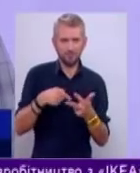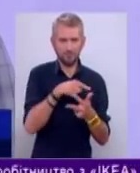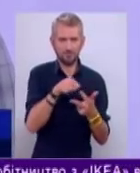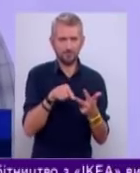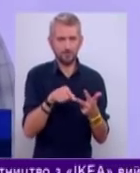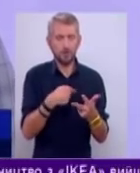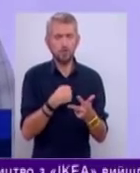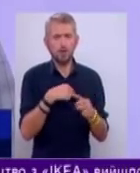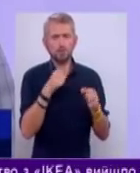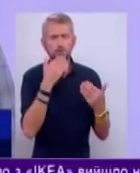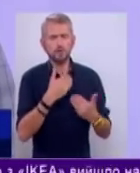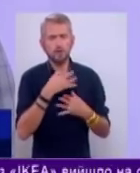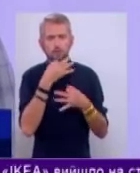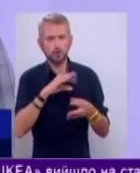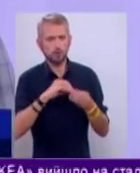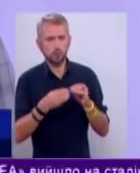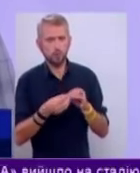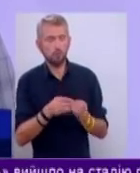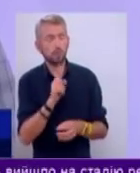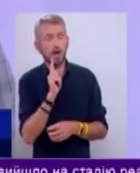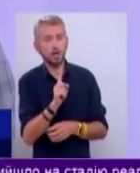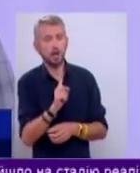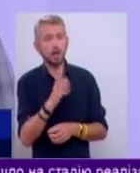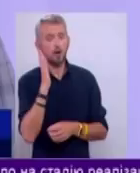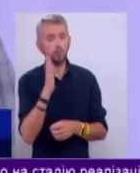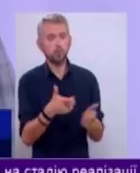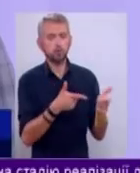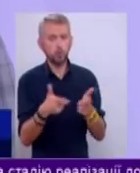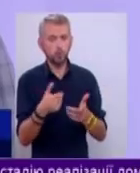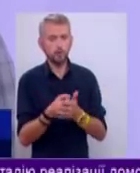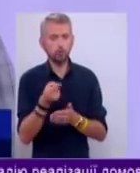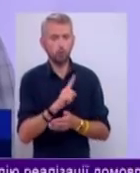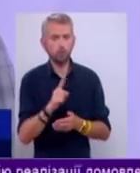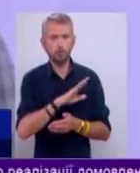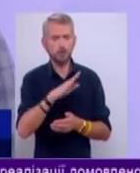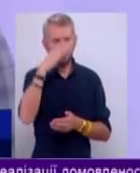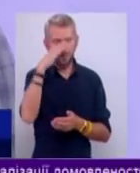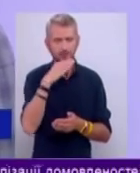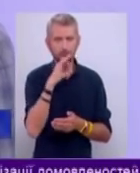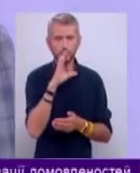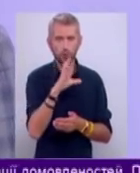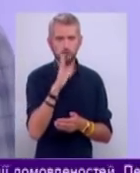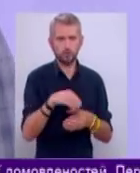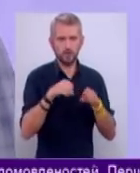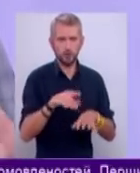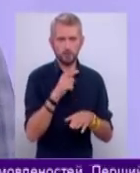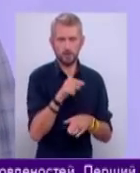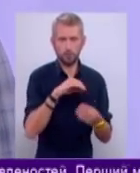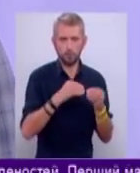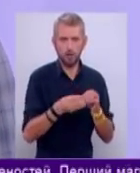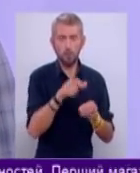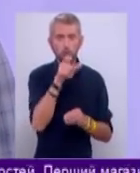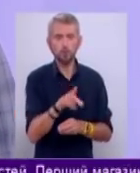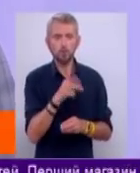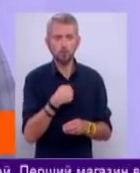нас можна звертатися з будь-якими проблемами. Але будьте готові до того, що не батьки СОС будуть вирішувати ці проблеми. Особа, яка